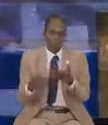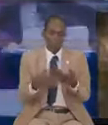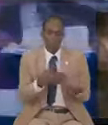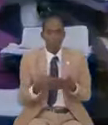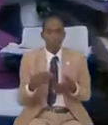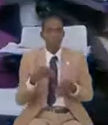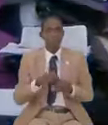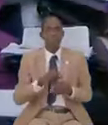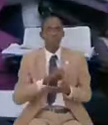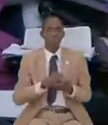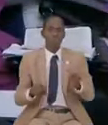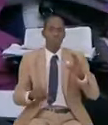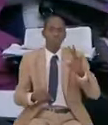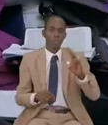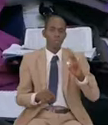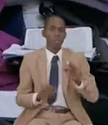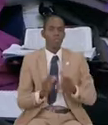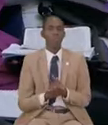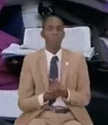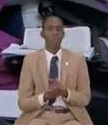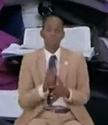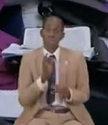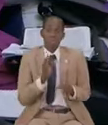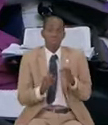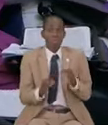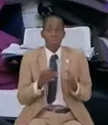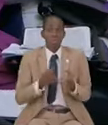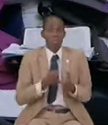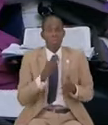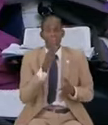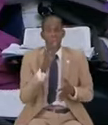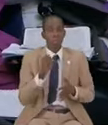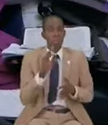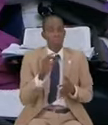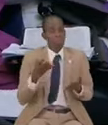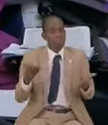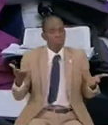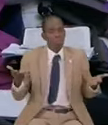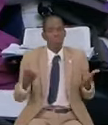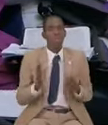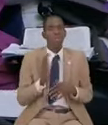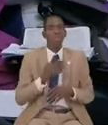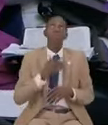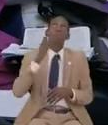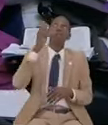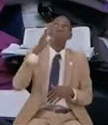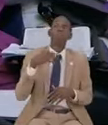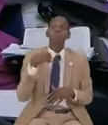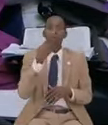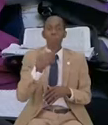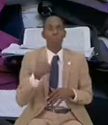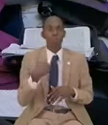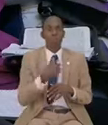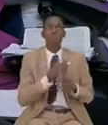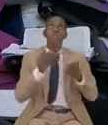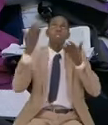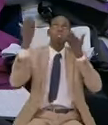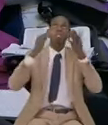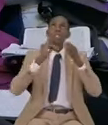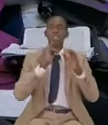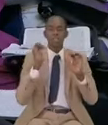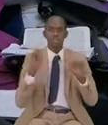versez 17 voici notre Dieu que nous servons peut nous délivrer